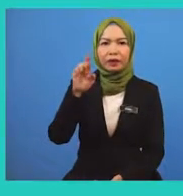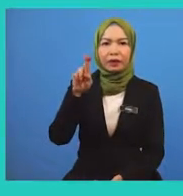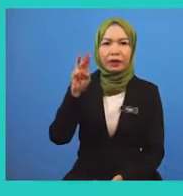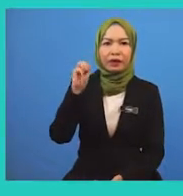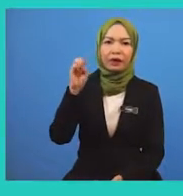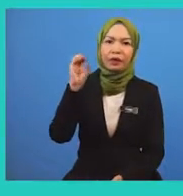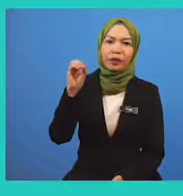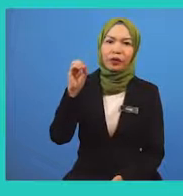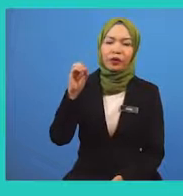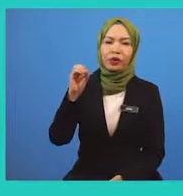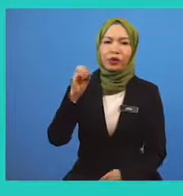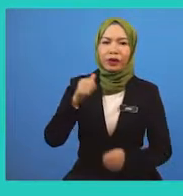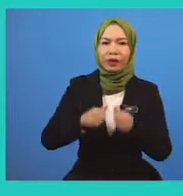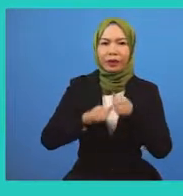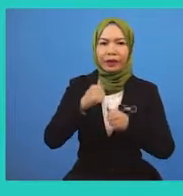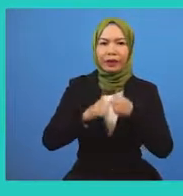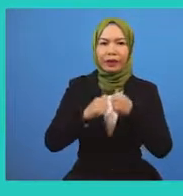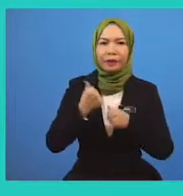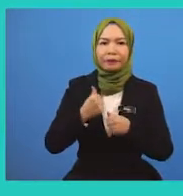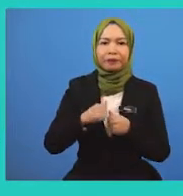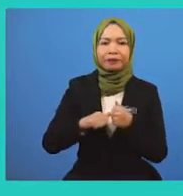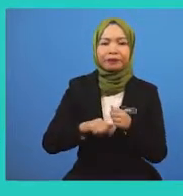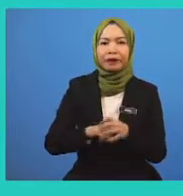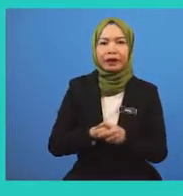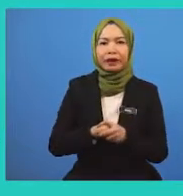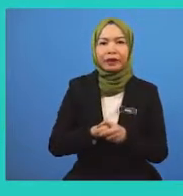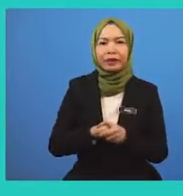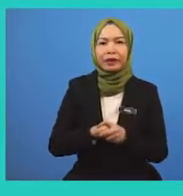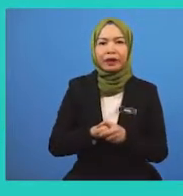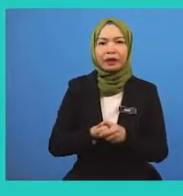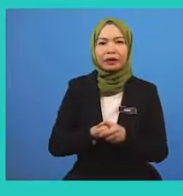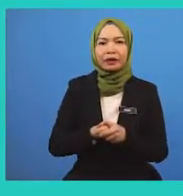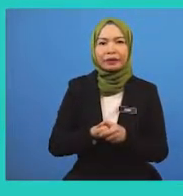murid-murid teka dahulu. Cikgu bagi murid-murid satu minit.